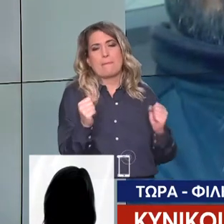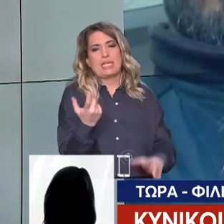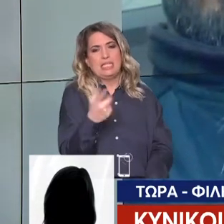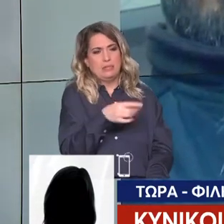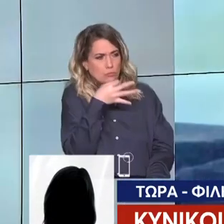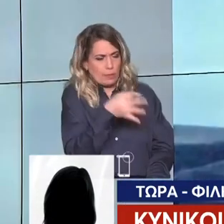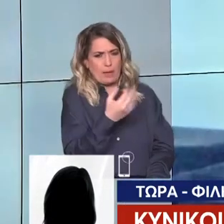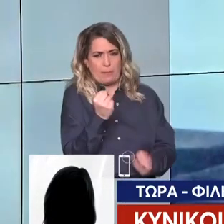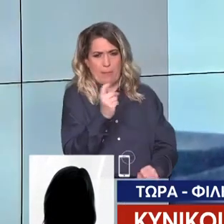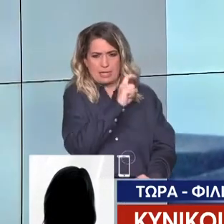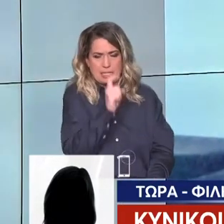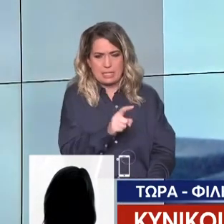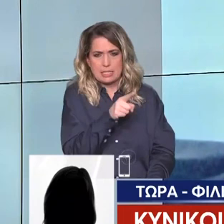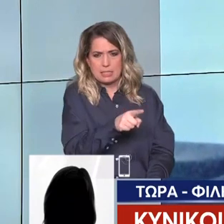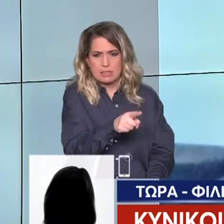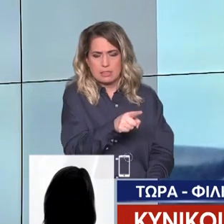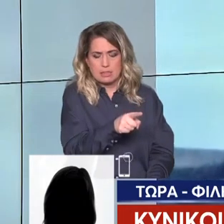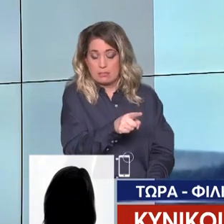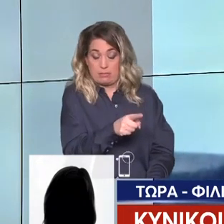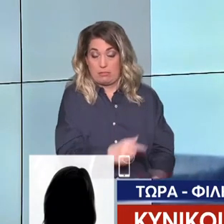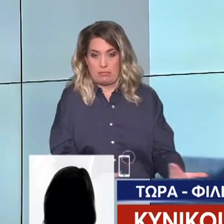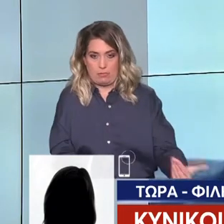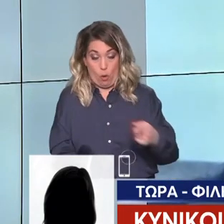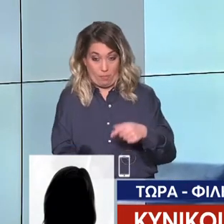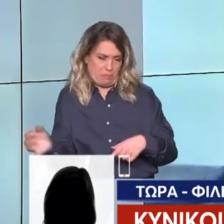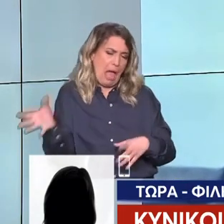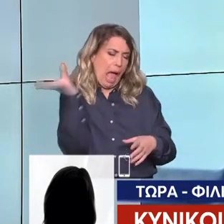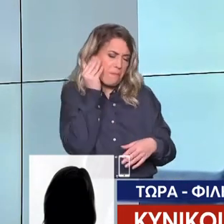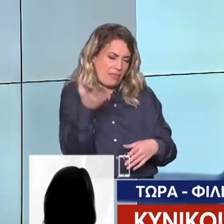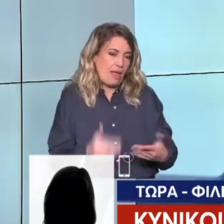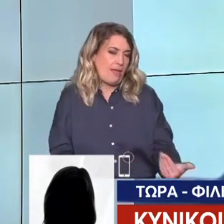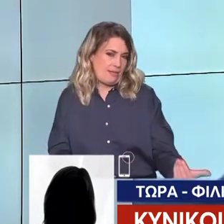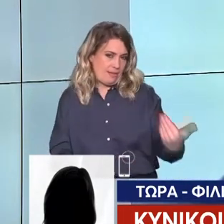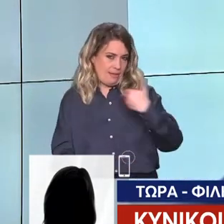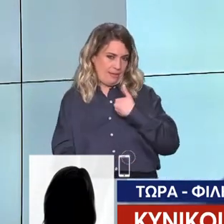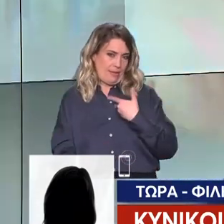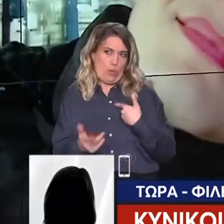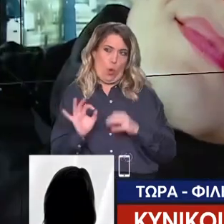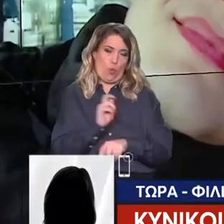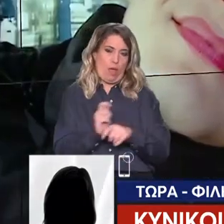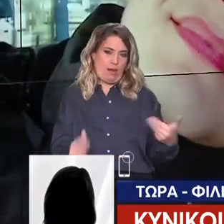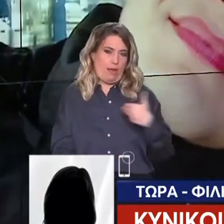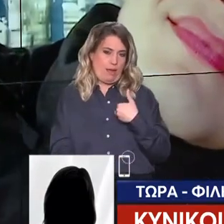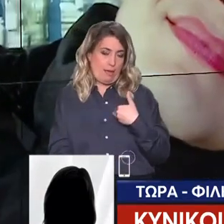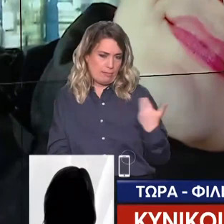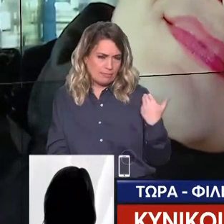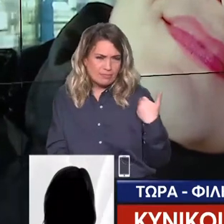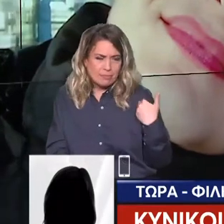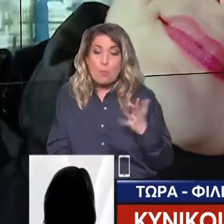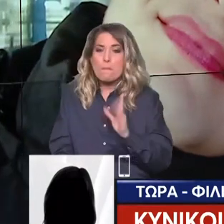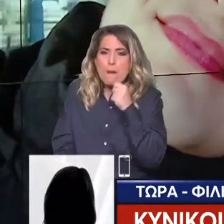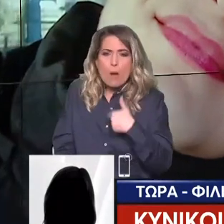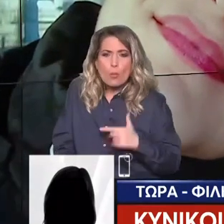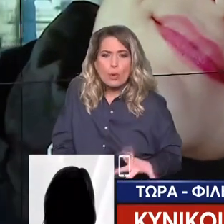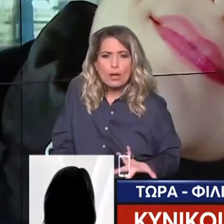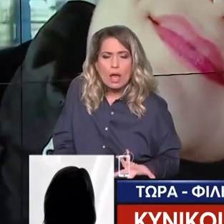νεκροταφείο. Ήρθε ο Άκης και με βρήκε εκεί που ήμουνα. Και μου λέει «Πού είναι η μάνα